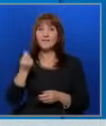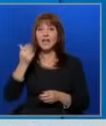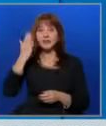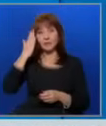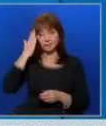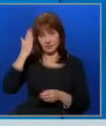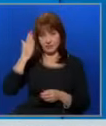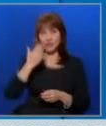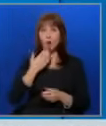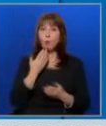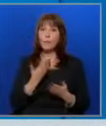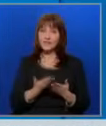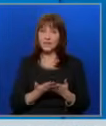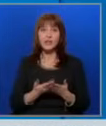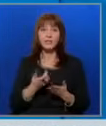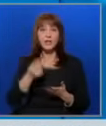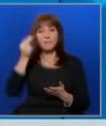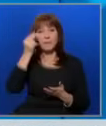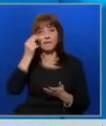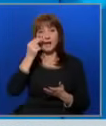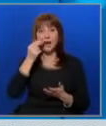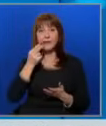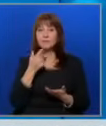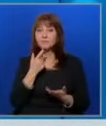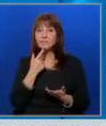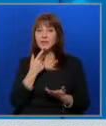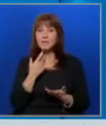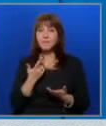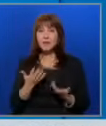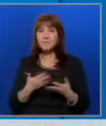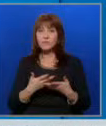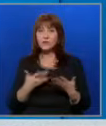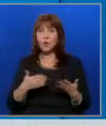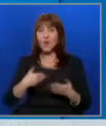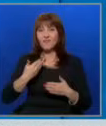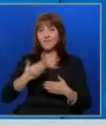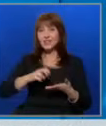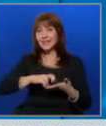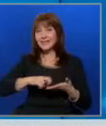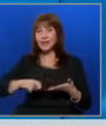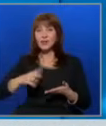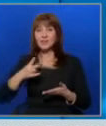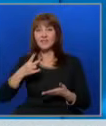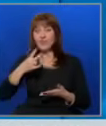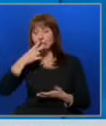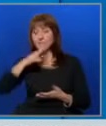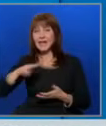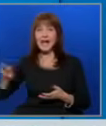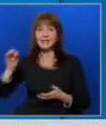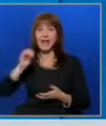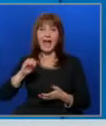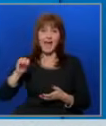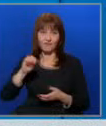Финансовият министър обяви, че България е набрала външен дълг от малко над 2 милиарда евро с две емисии на външните